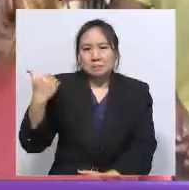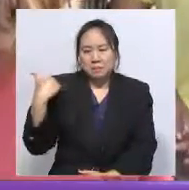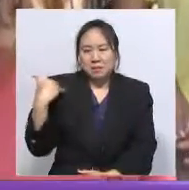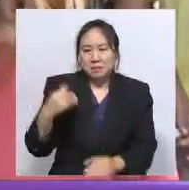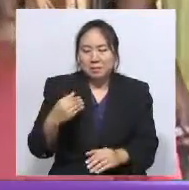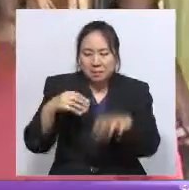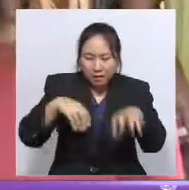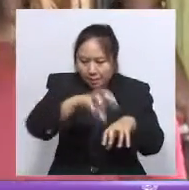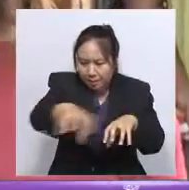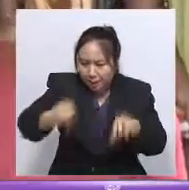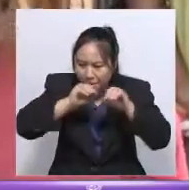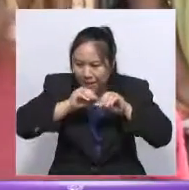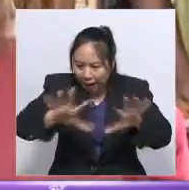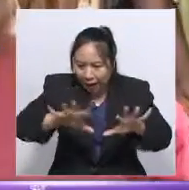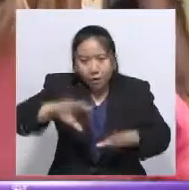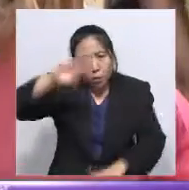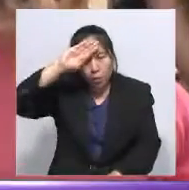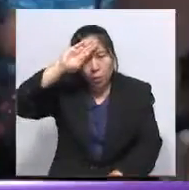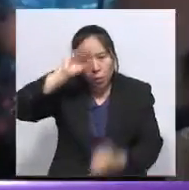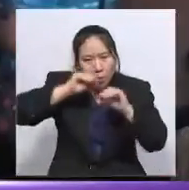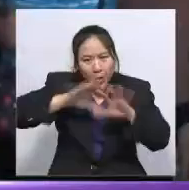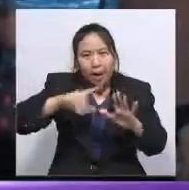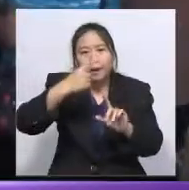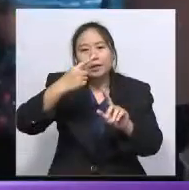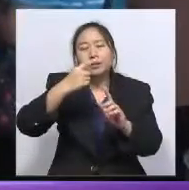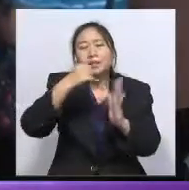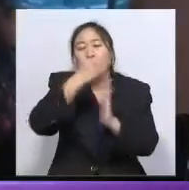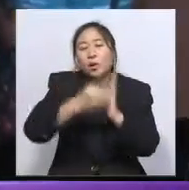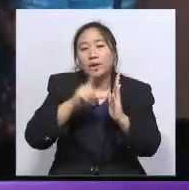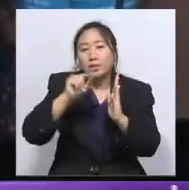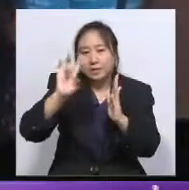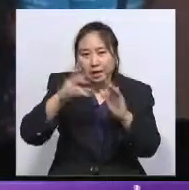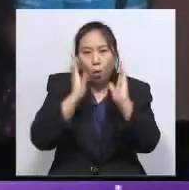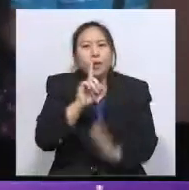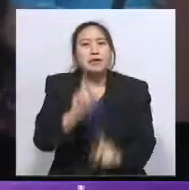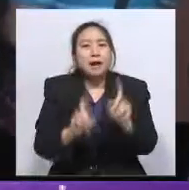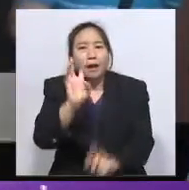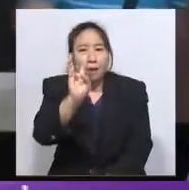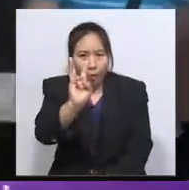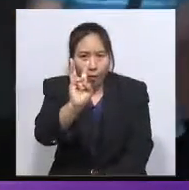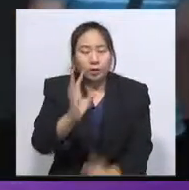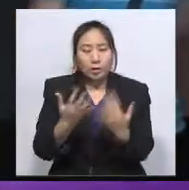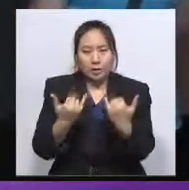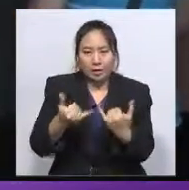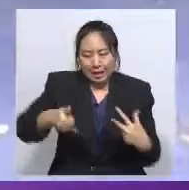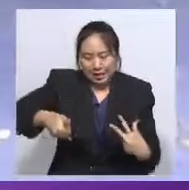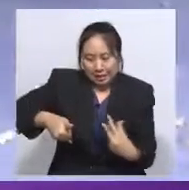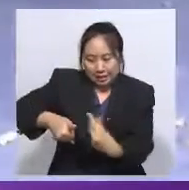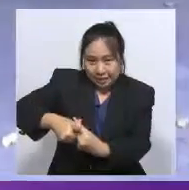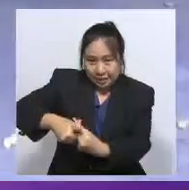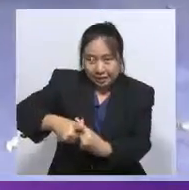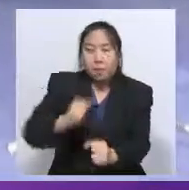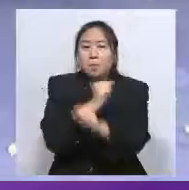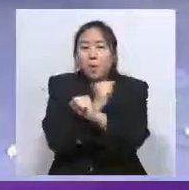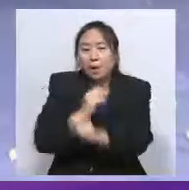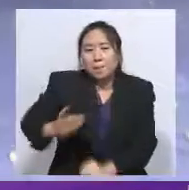กาศเขตโรคระบาดชั่วคราว27จังหวัดผู้เสียชีวิต6คนและสำหรับการฉีดวัคซีนป้องกันโรคพิษสุนัขบ้าที่